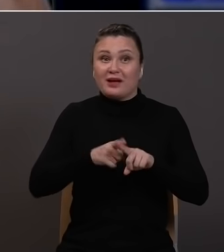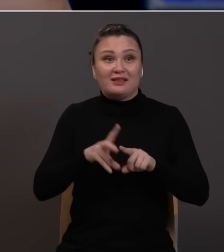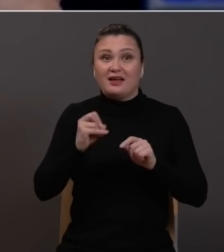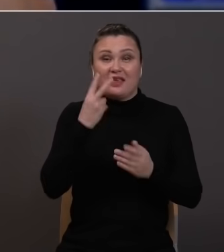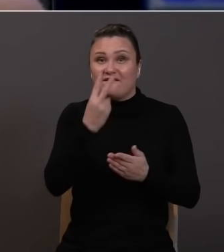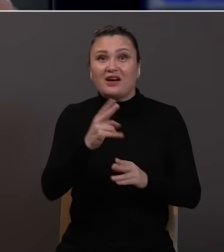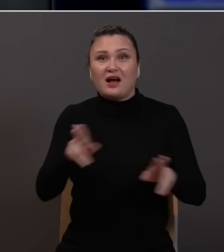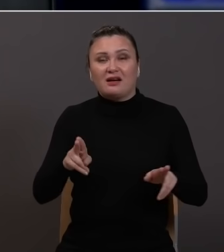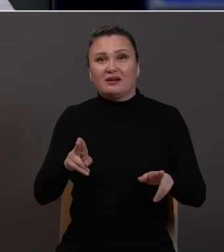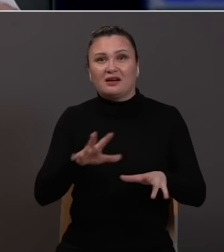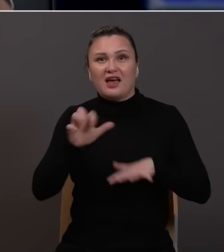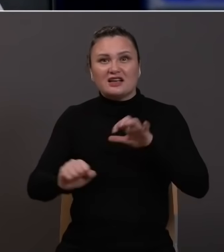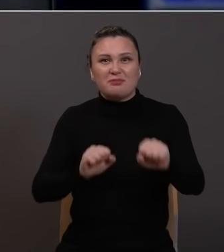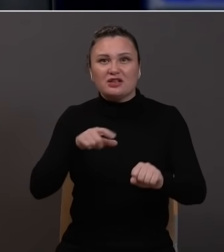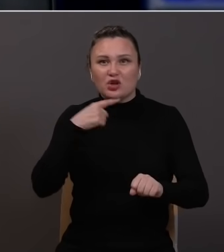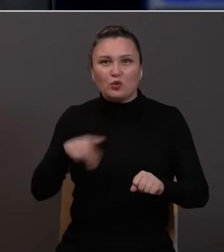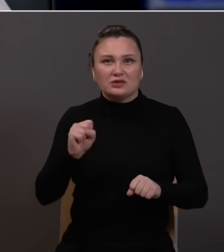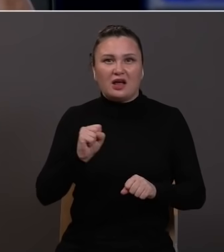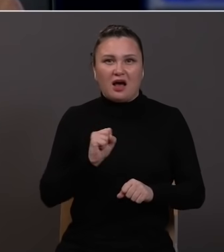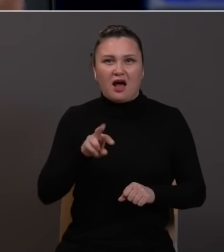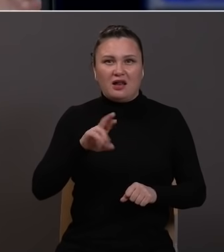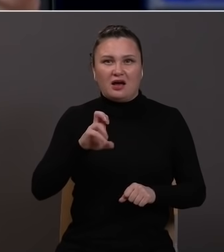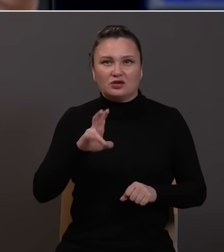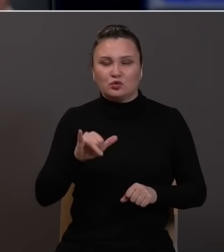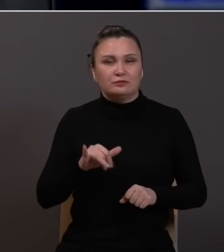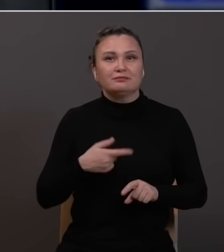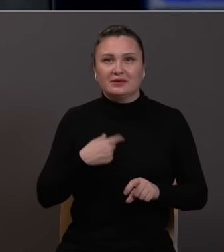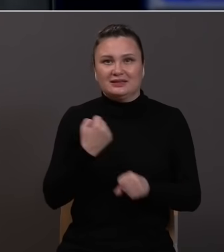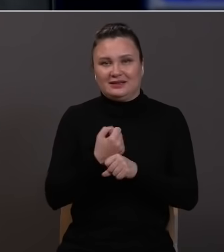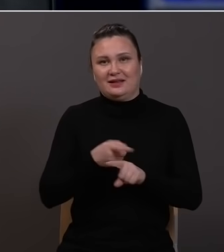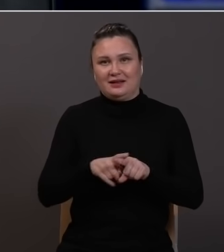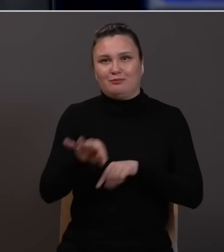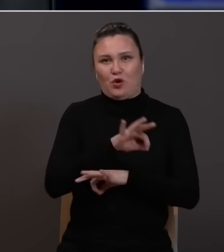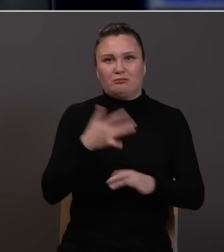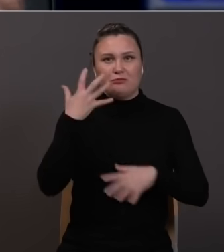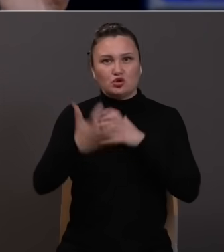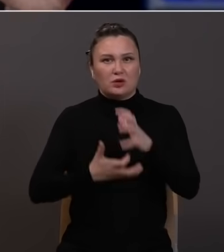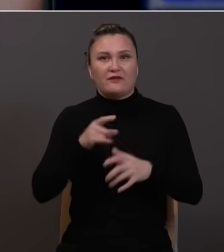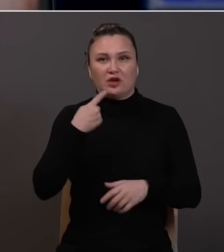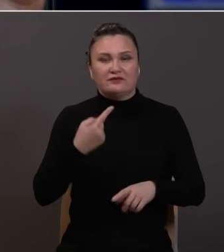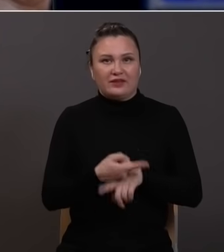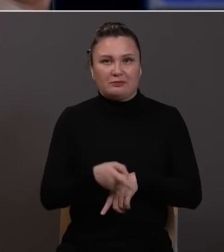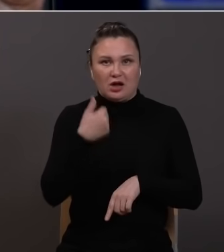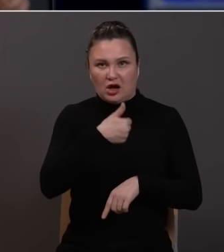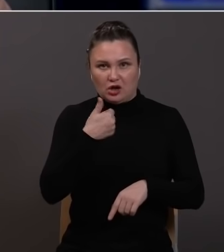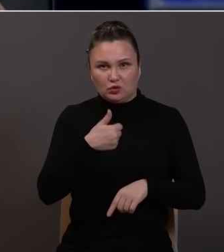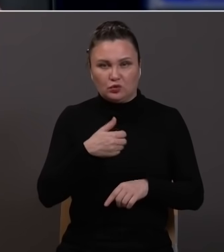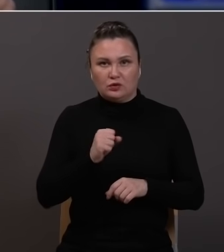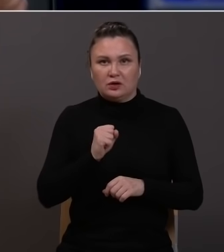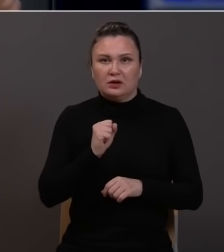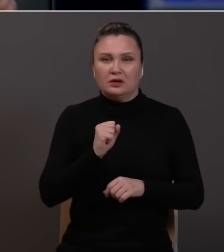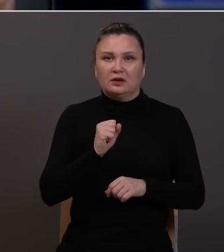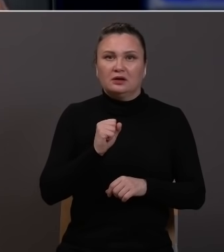не выглядело как экспансия русских на Аляску, мы сделали этот проект международным. Россия в этом году председательствует в Арктическом